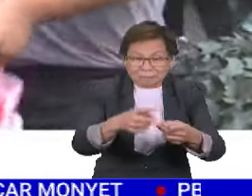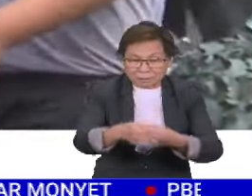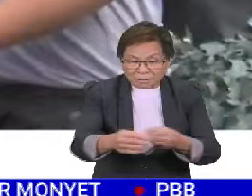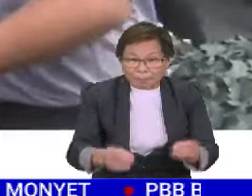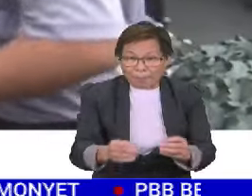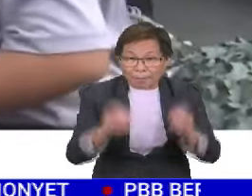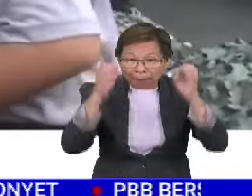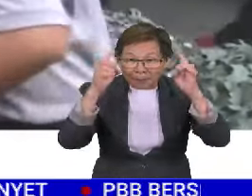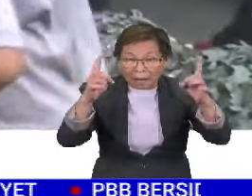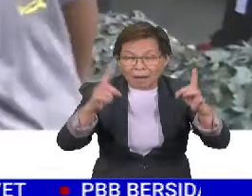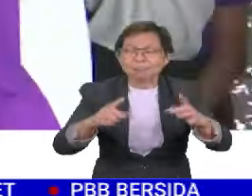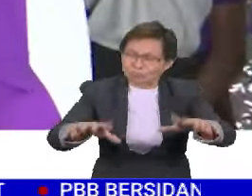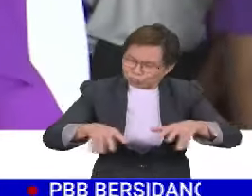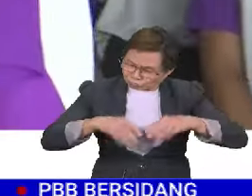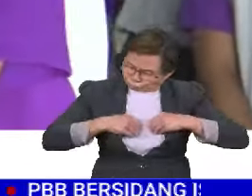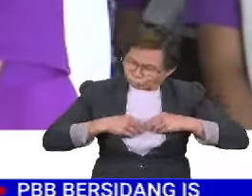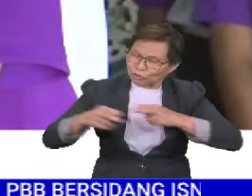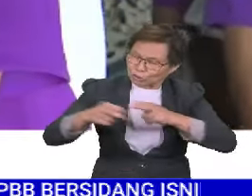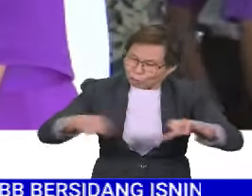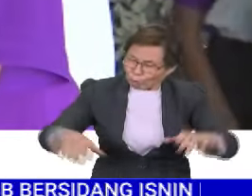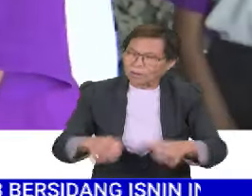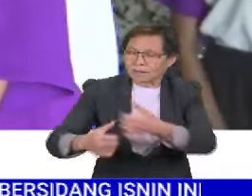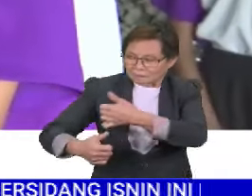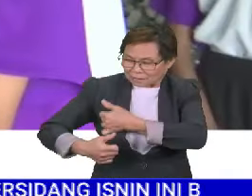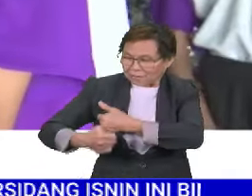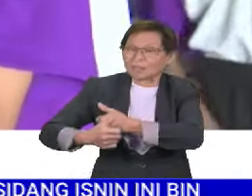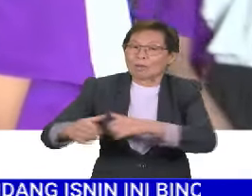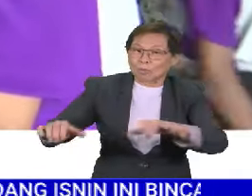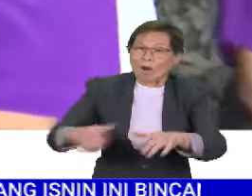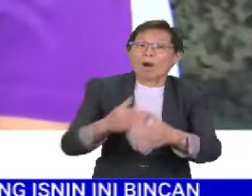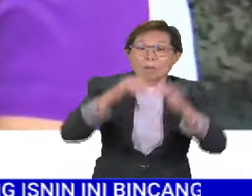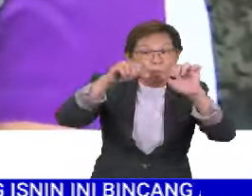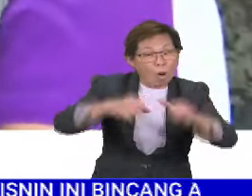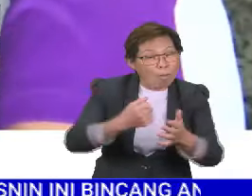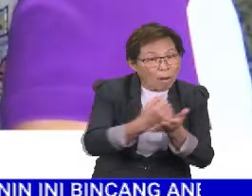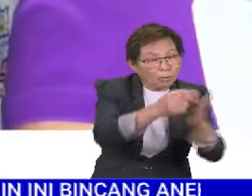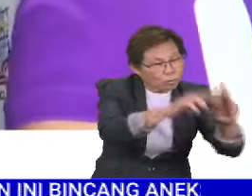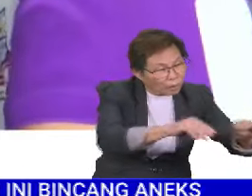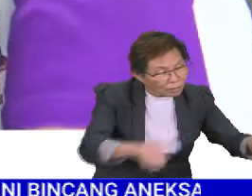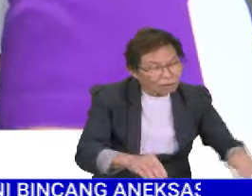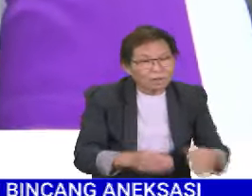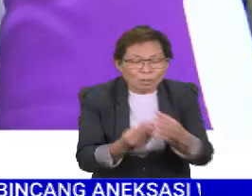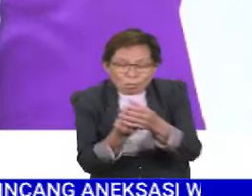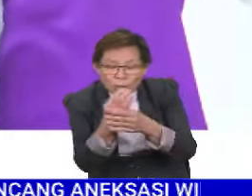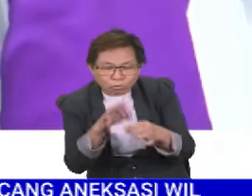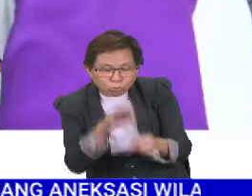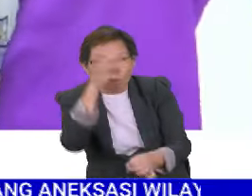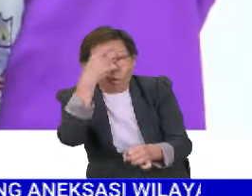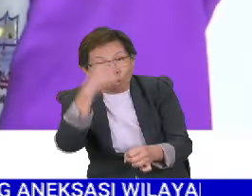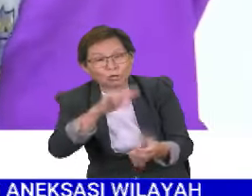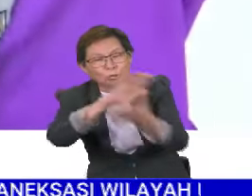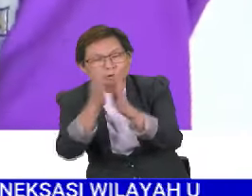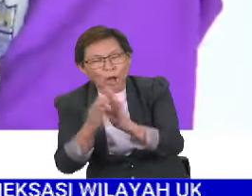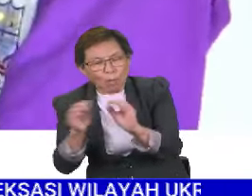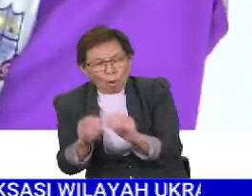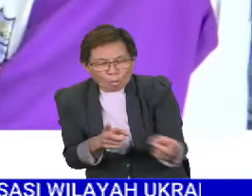menyambut baik usaha yang dilakukan bersama tentera darat itu. Ia dilihat mampu membantu pelajar memupuk semangat untuk menjadi